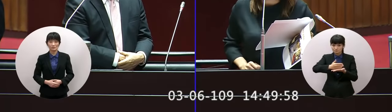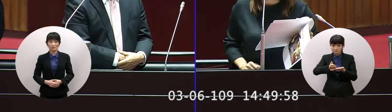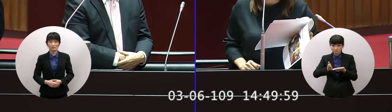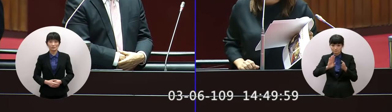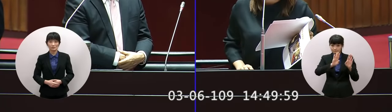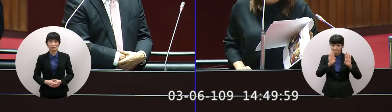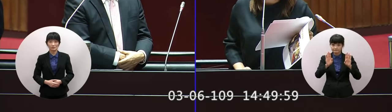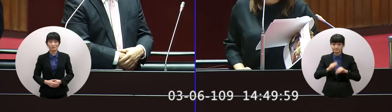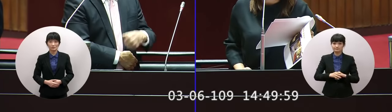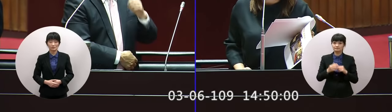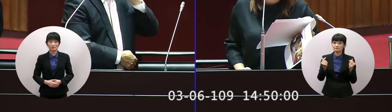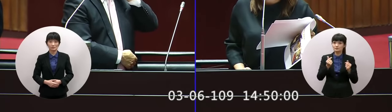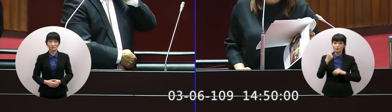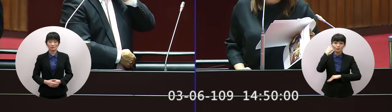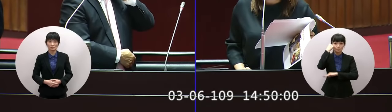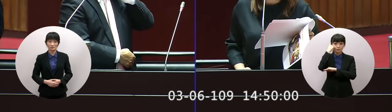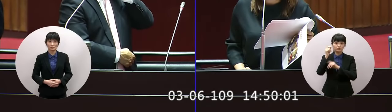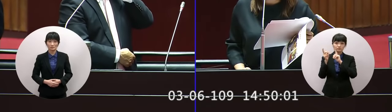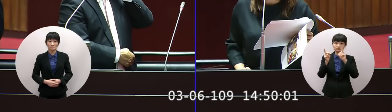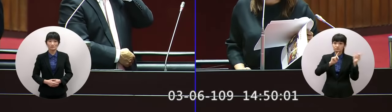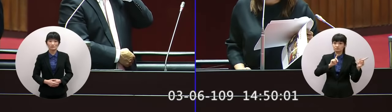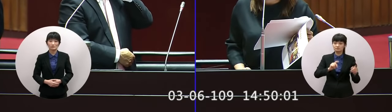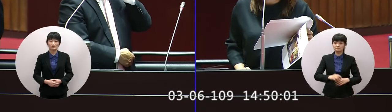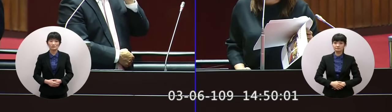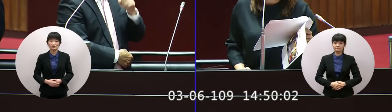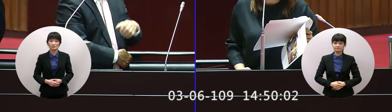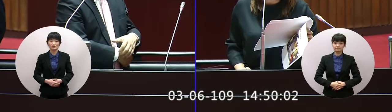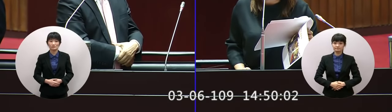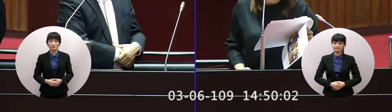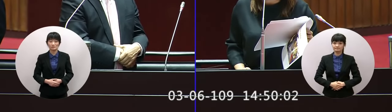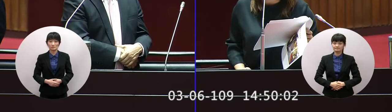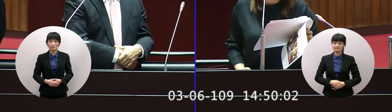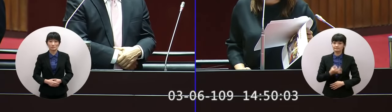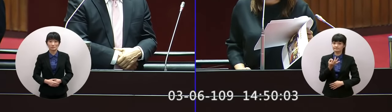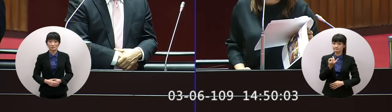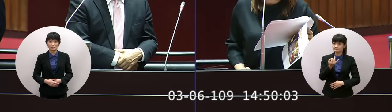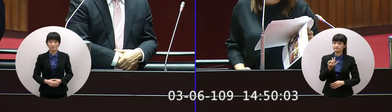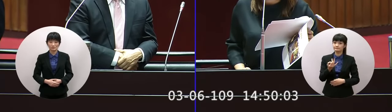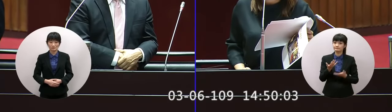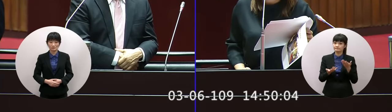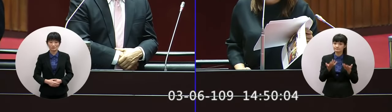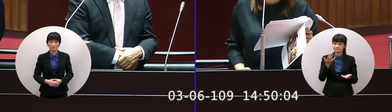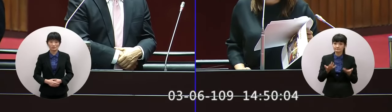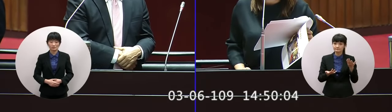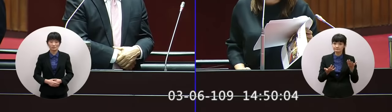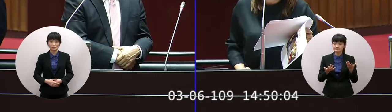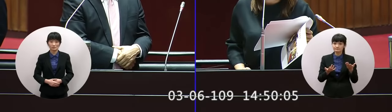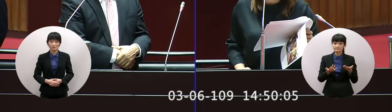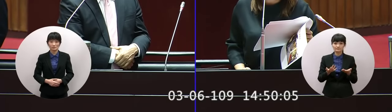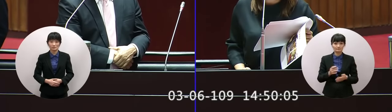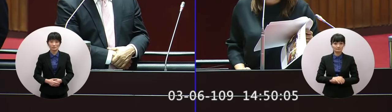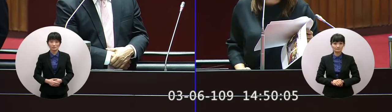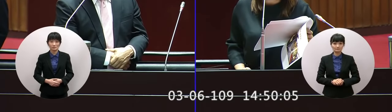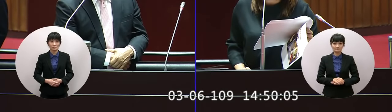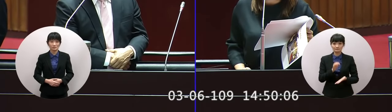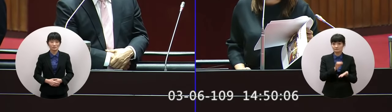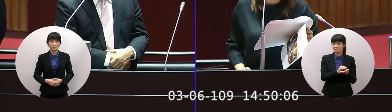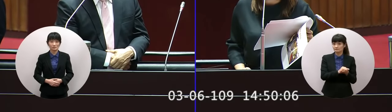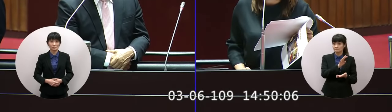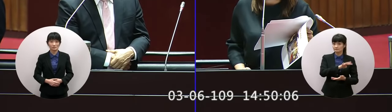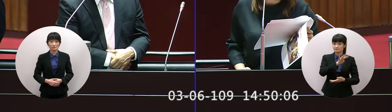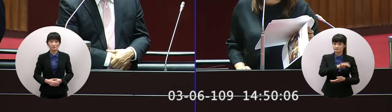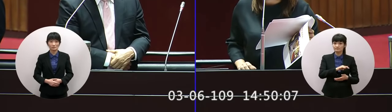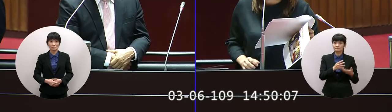的住宿，一天它的价格哈，大概便宜的